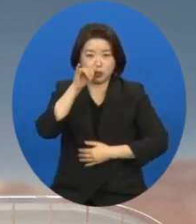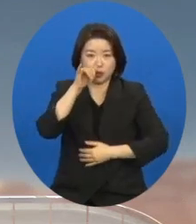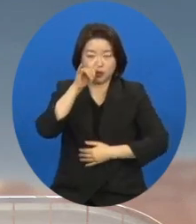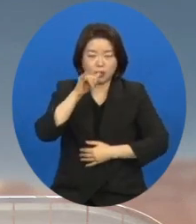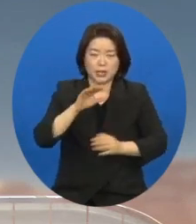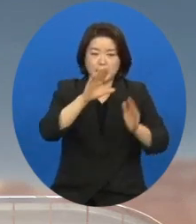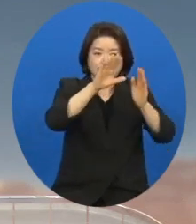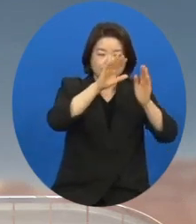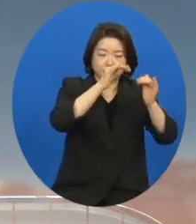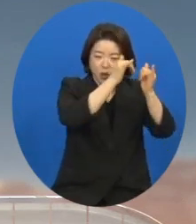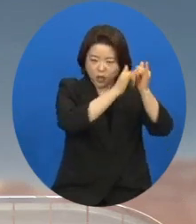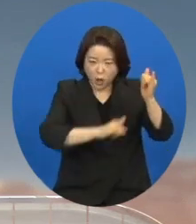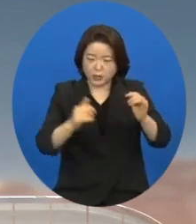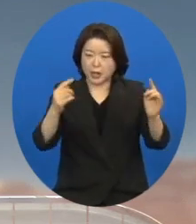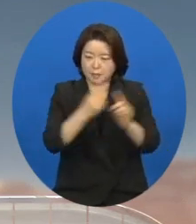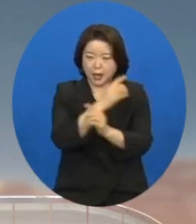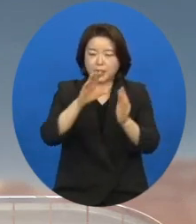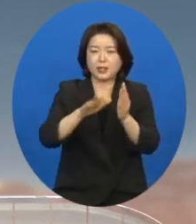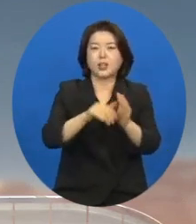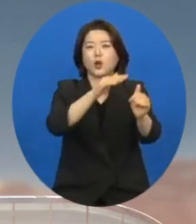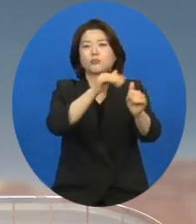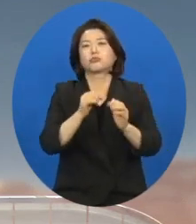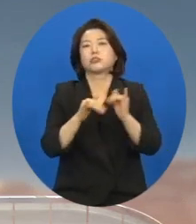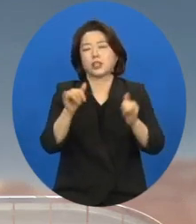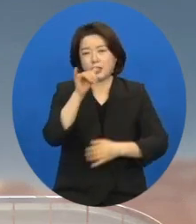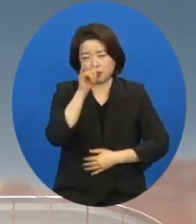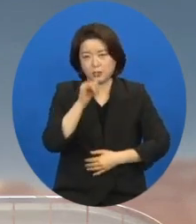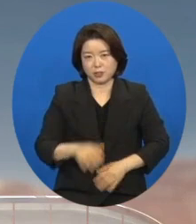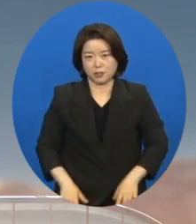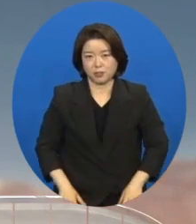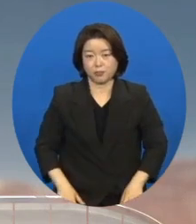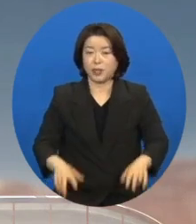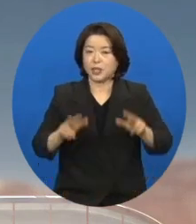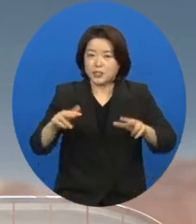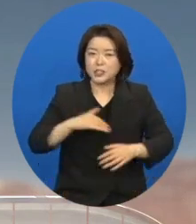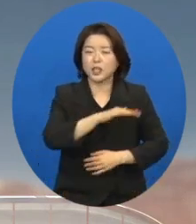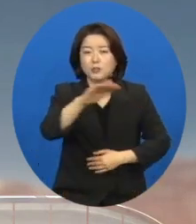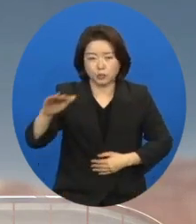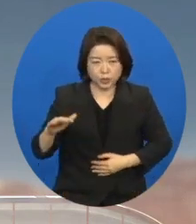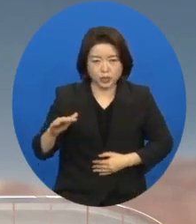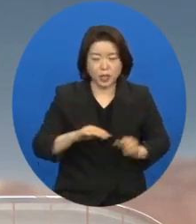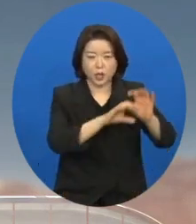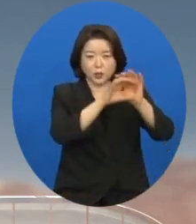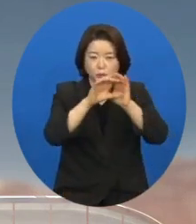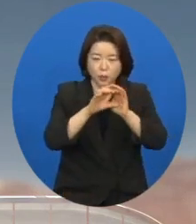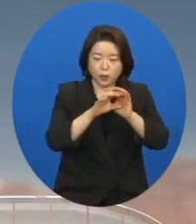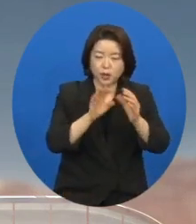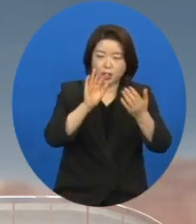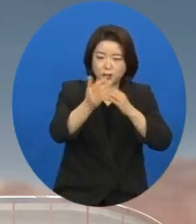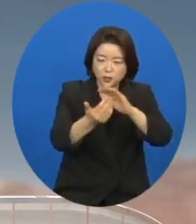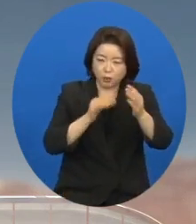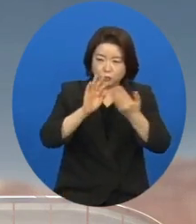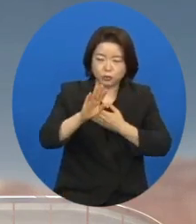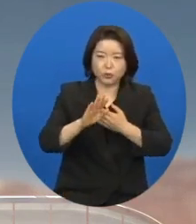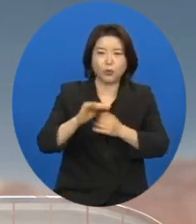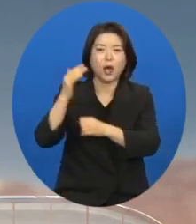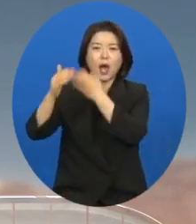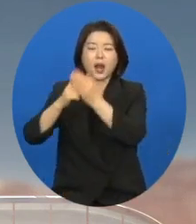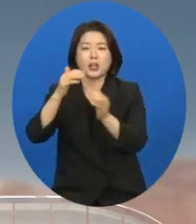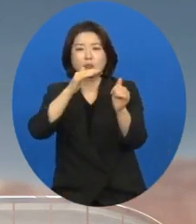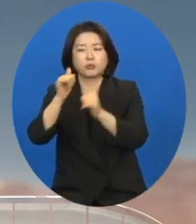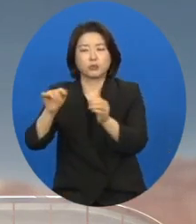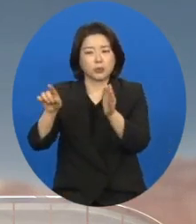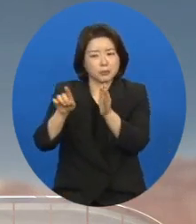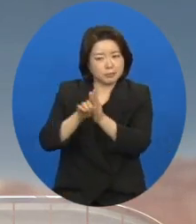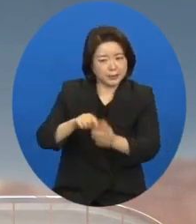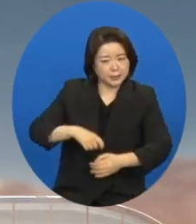여러분들이 하나님의 이에서 역사의 전환 시점에 신실하게 쓰임받는 주의 종들이 되시기를 축복합니다. 정말